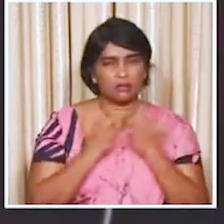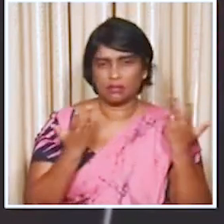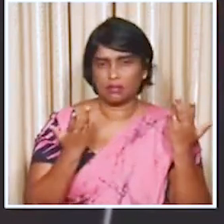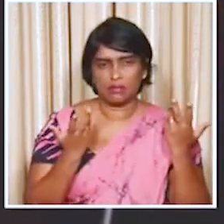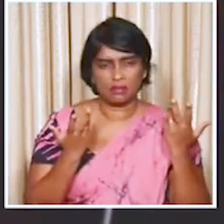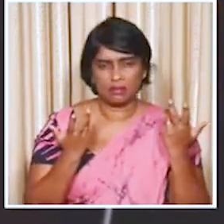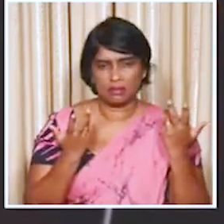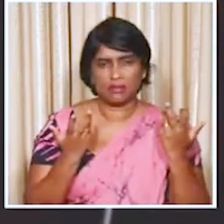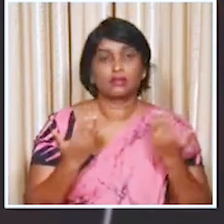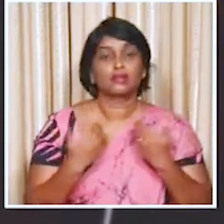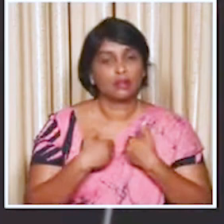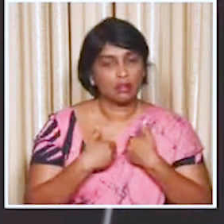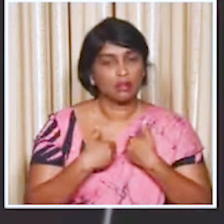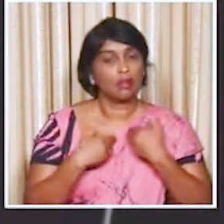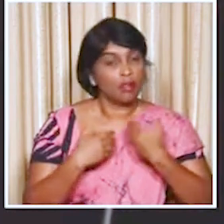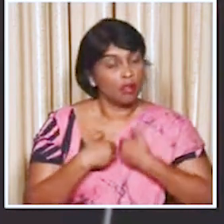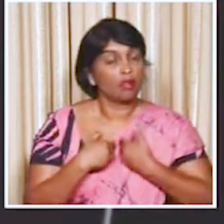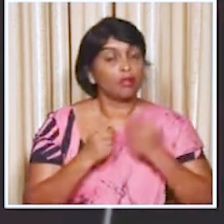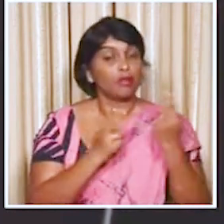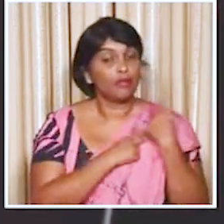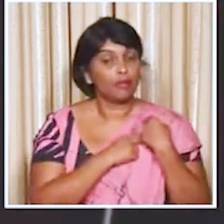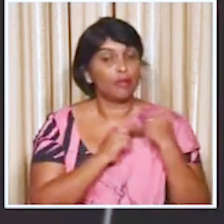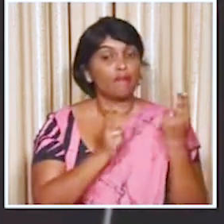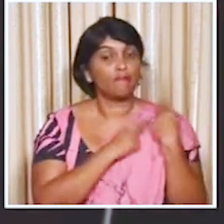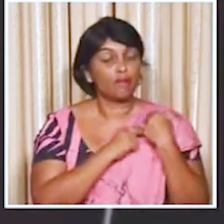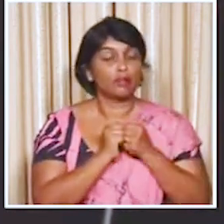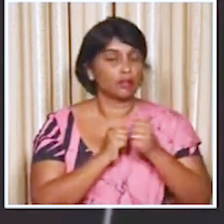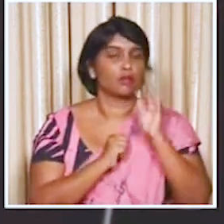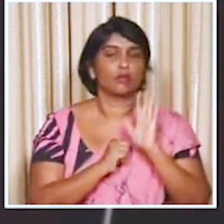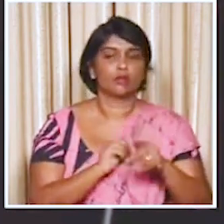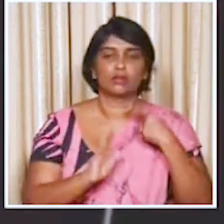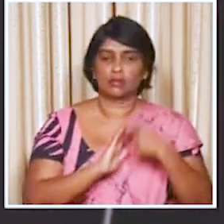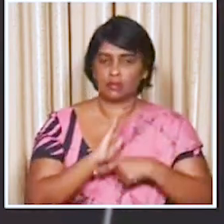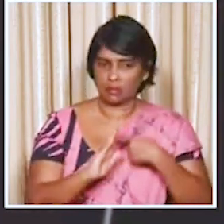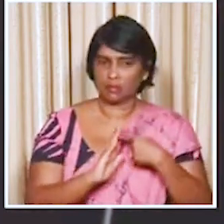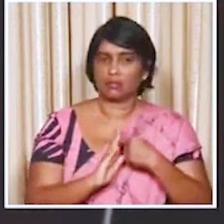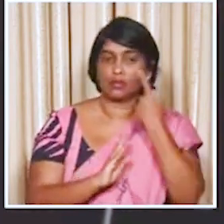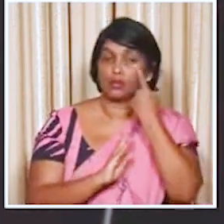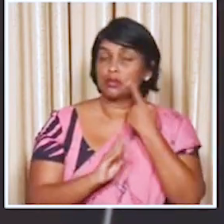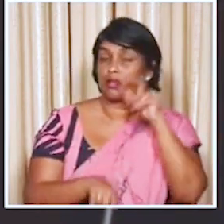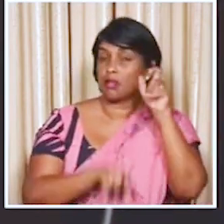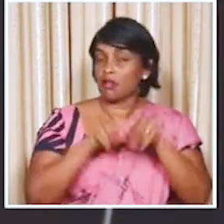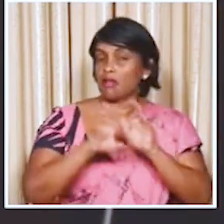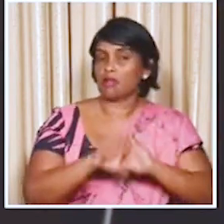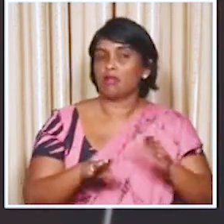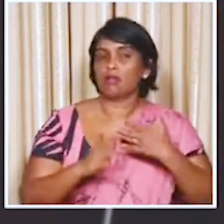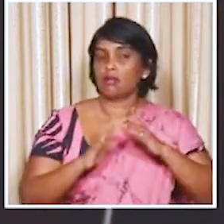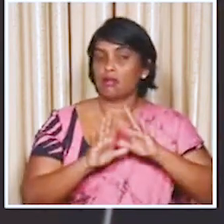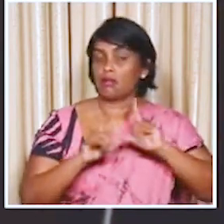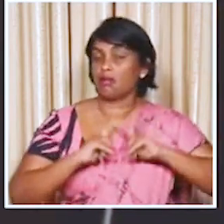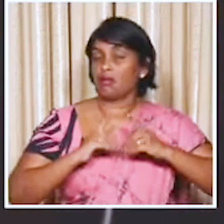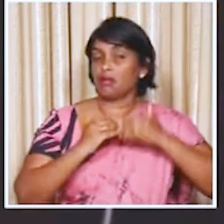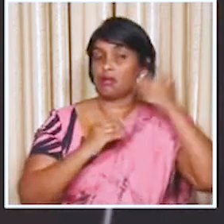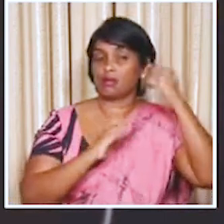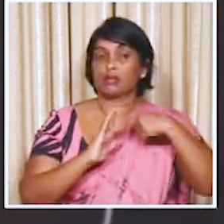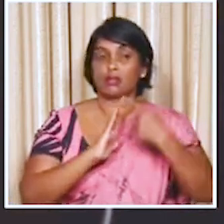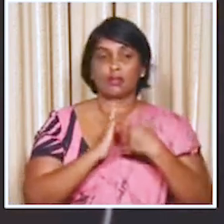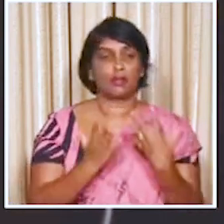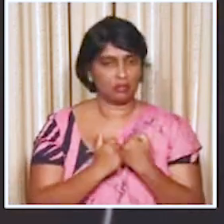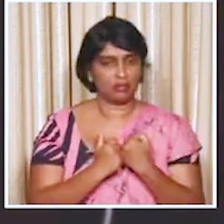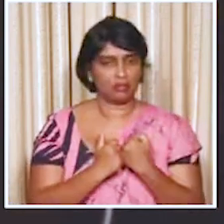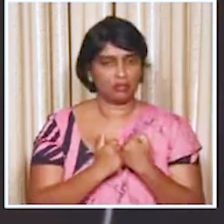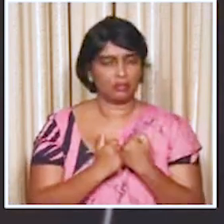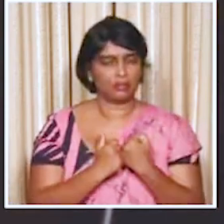tawi nadi dekat. Api apeng via yutu yutu kamai via yutte me rata. Me ahinsa ke daru parapura anagat parapura me rata baragan